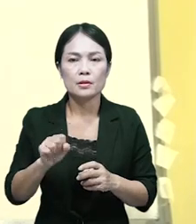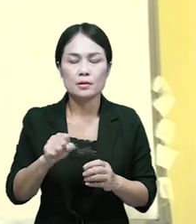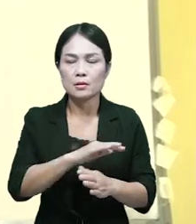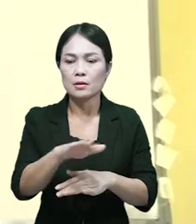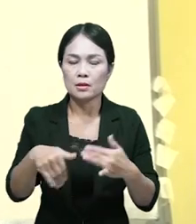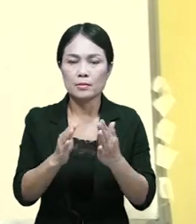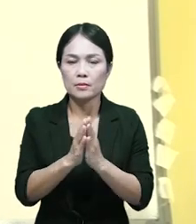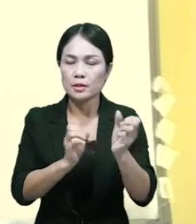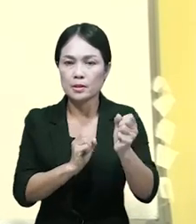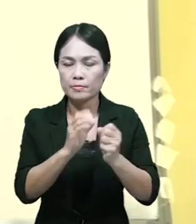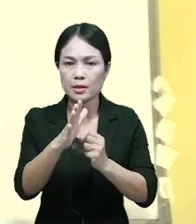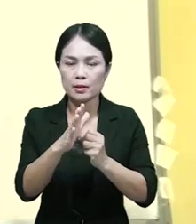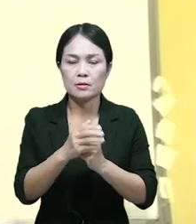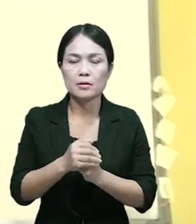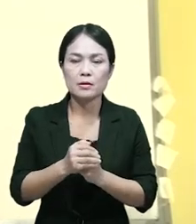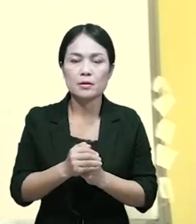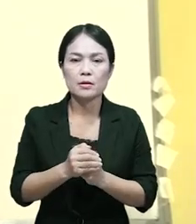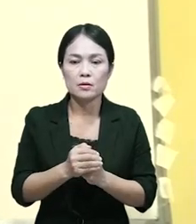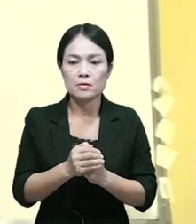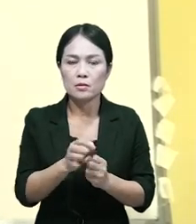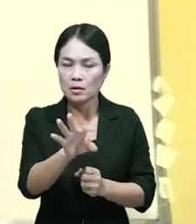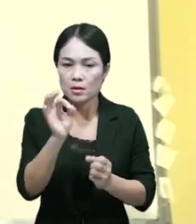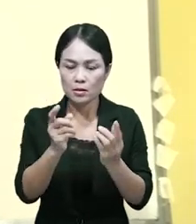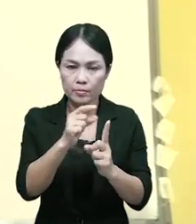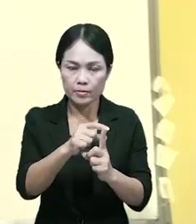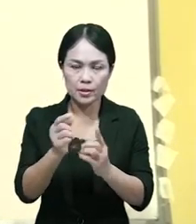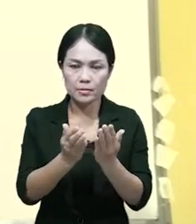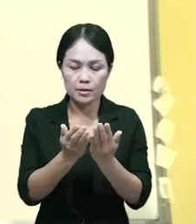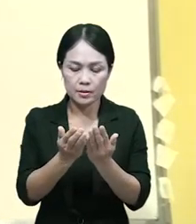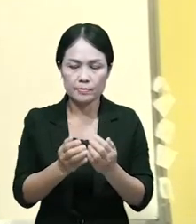រគុណកូនចាប់ផ្ដើមតោះកូនតោះចេញជាមួយអ្នកគ្រូរកពាក្យមួយអ្នកគ្រូ